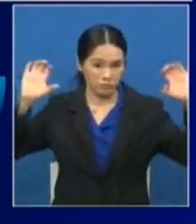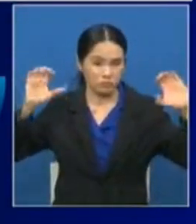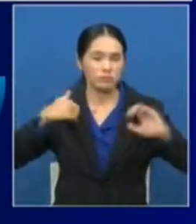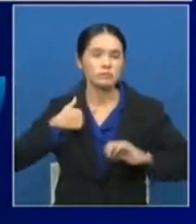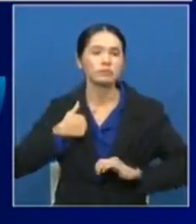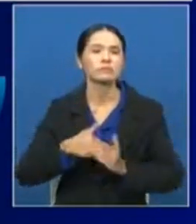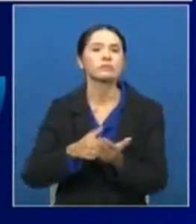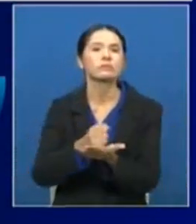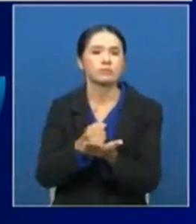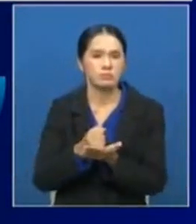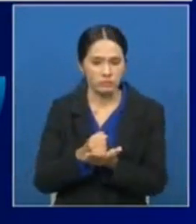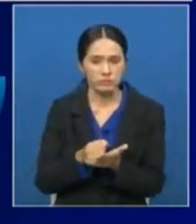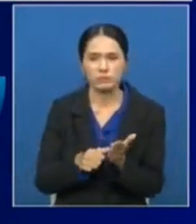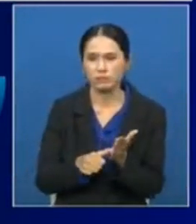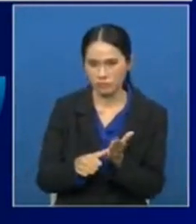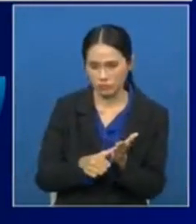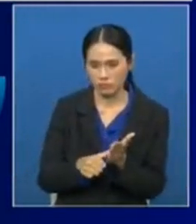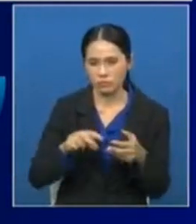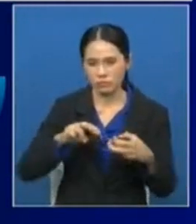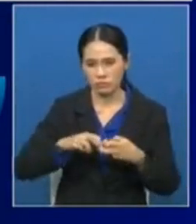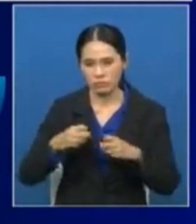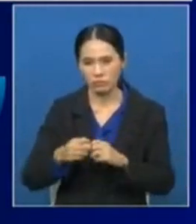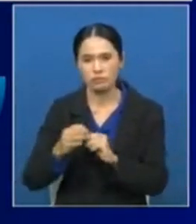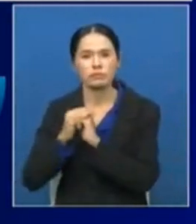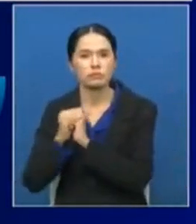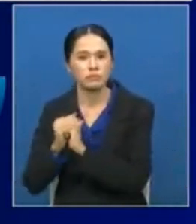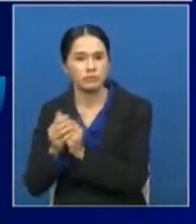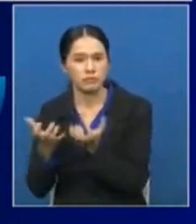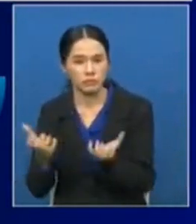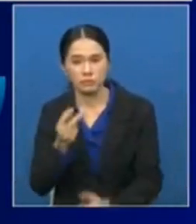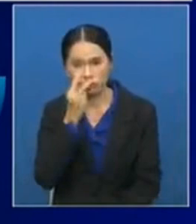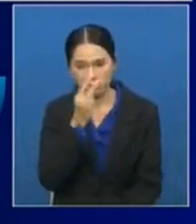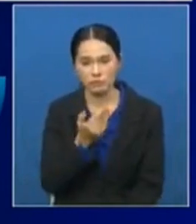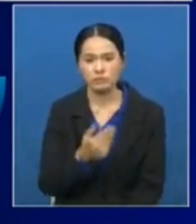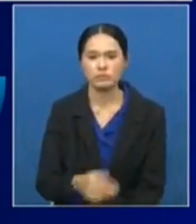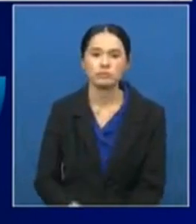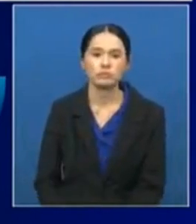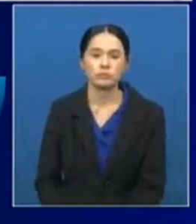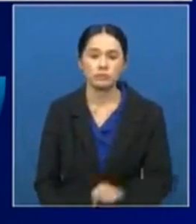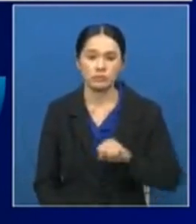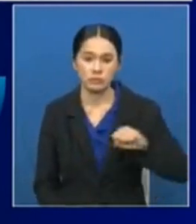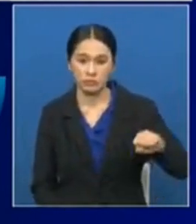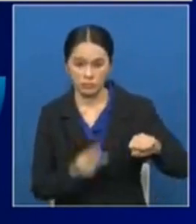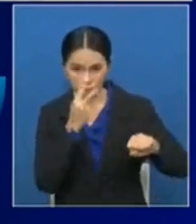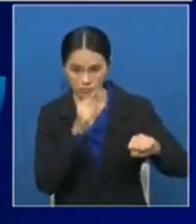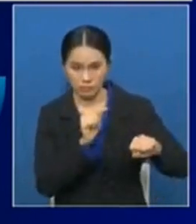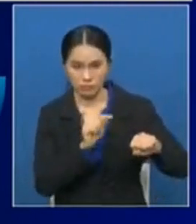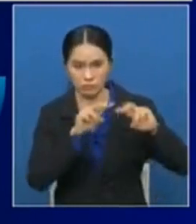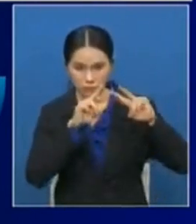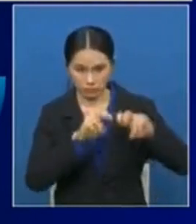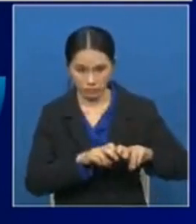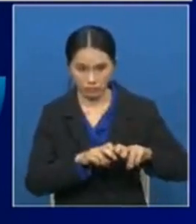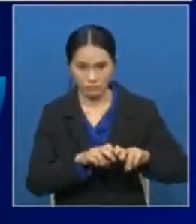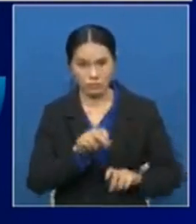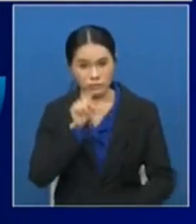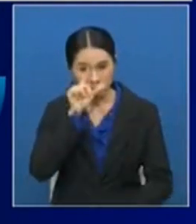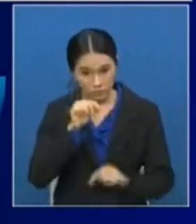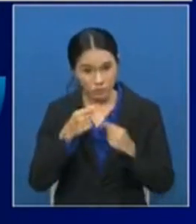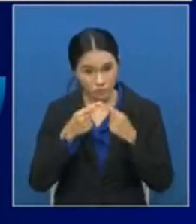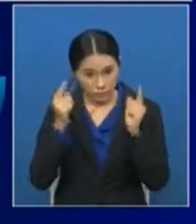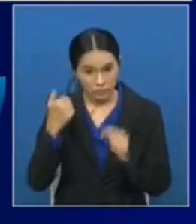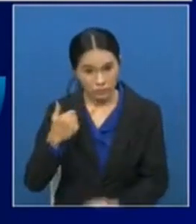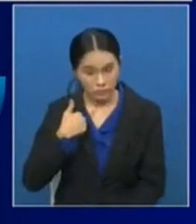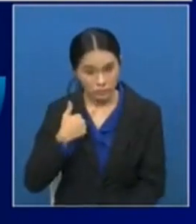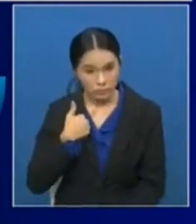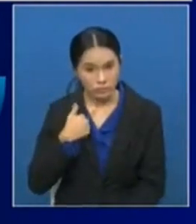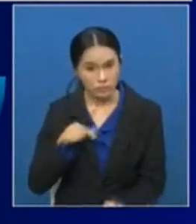ำเนินการเกี่ยวกับสินค้าจีนที่มาตีตลาดอ่ะลองดูทางซ้ายทีมงานค้นมาให้ไก่มันเหมือนกันไหม เป๊ะเลยน